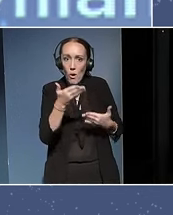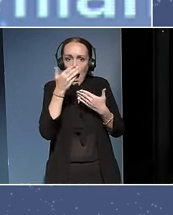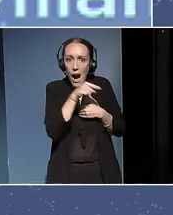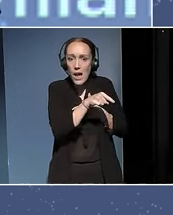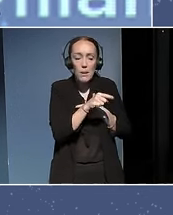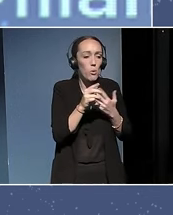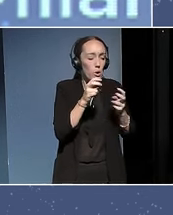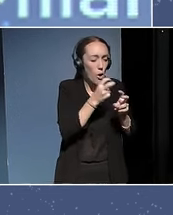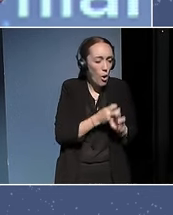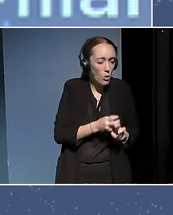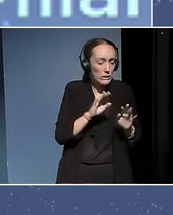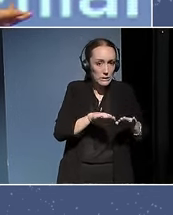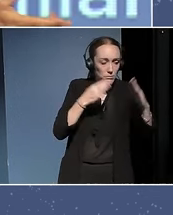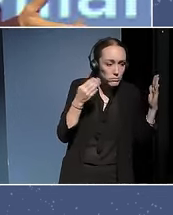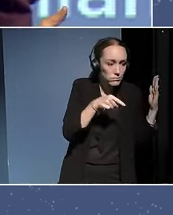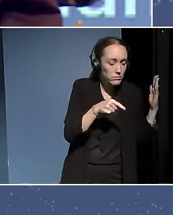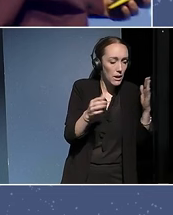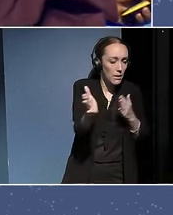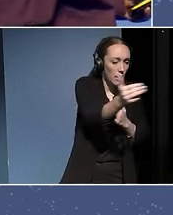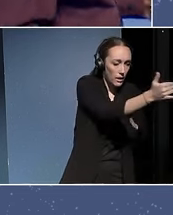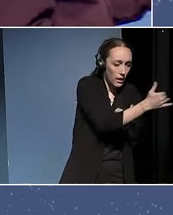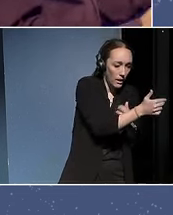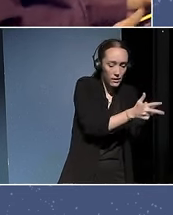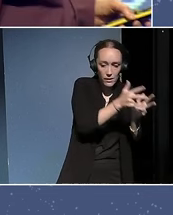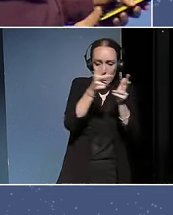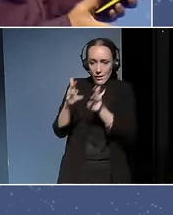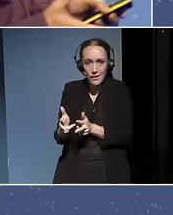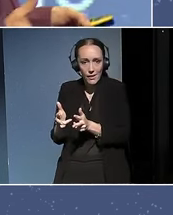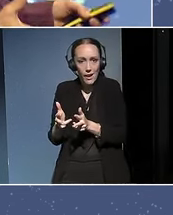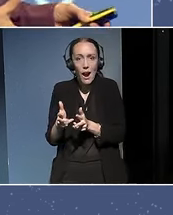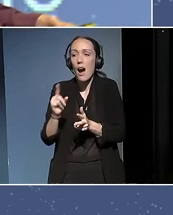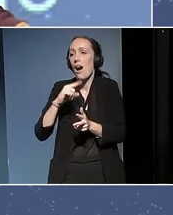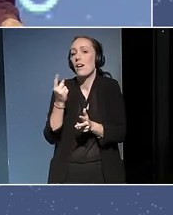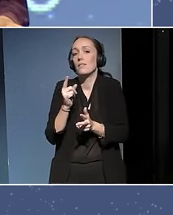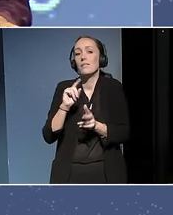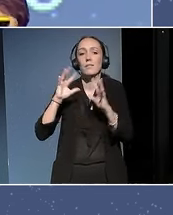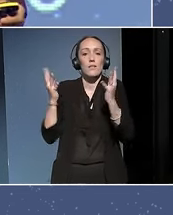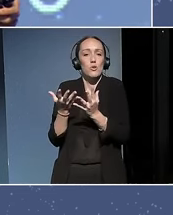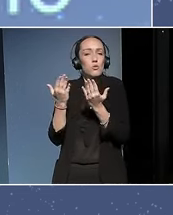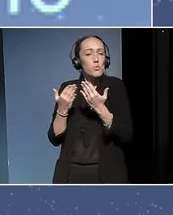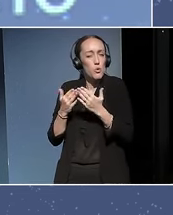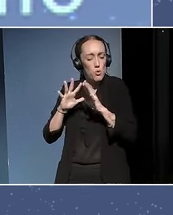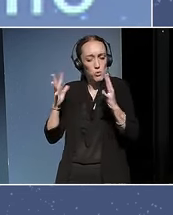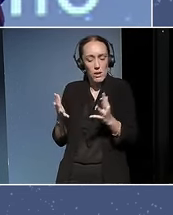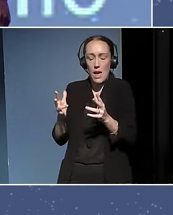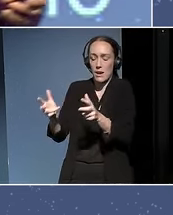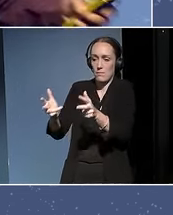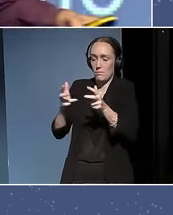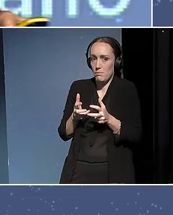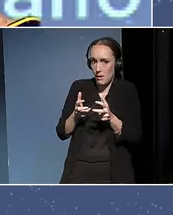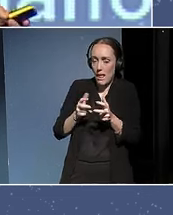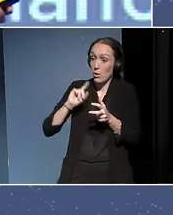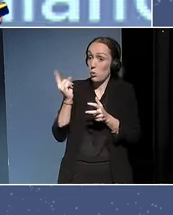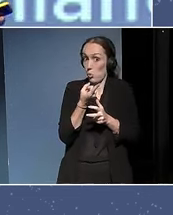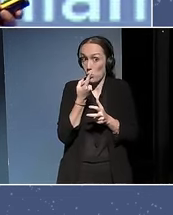e il geologo per fortuna per salvarle gliele ha prese Tutte in blocco e evitando che venissero vendute